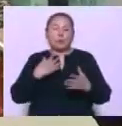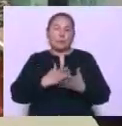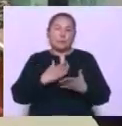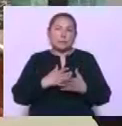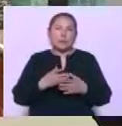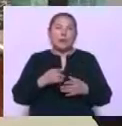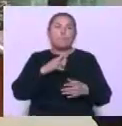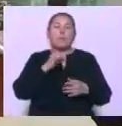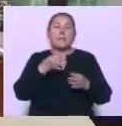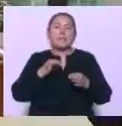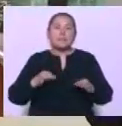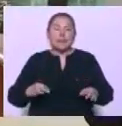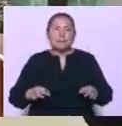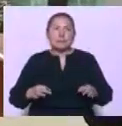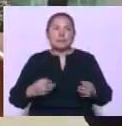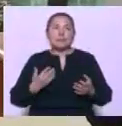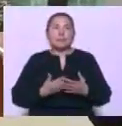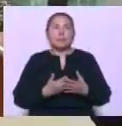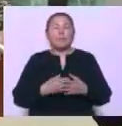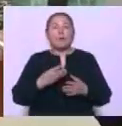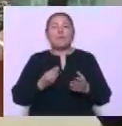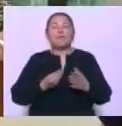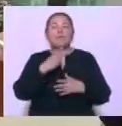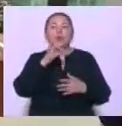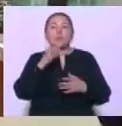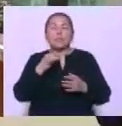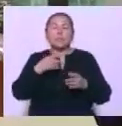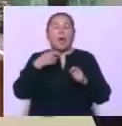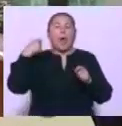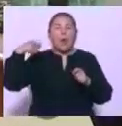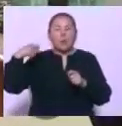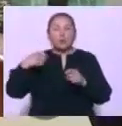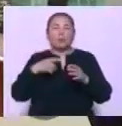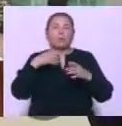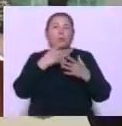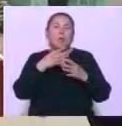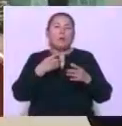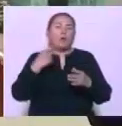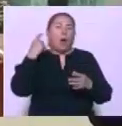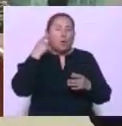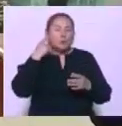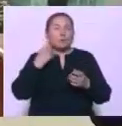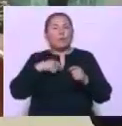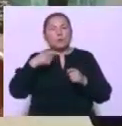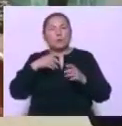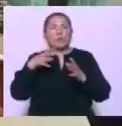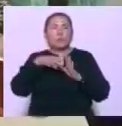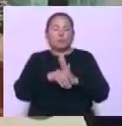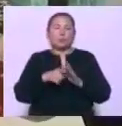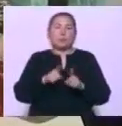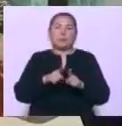қатар монетизация, жалпы визуализация, аудио, видео монтаж, осының бәрін бір күнде біз алты қала